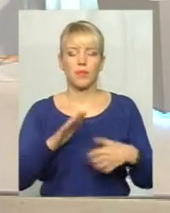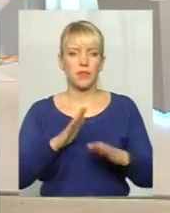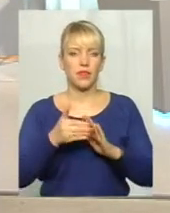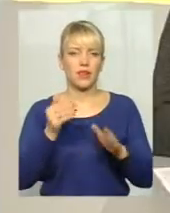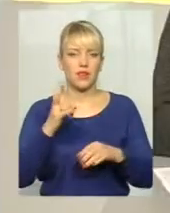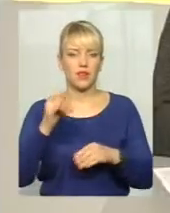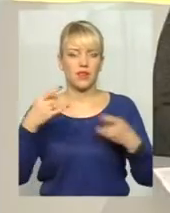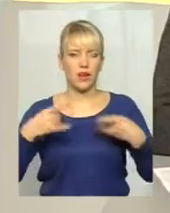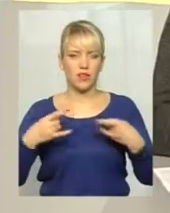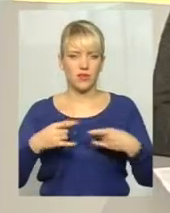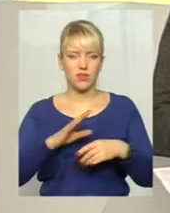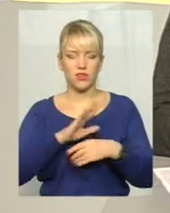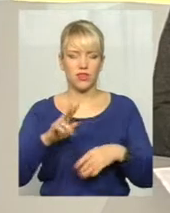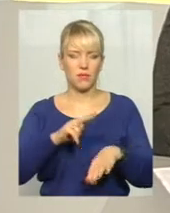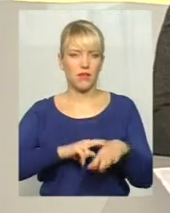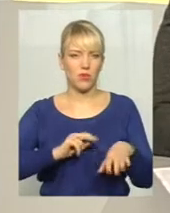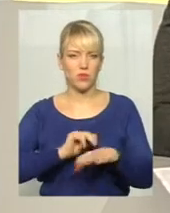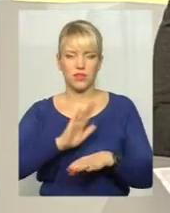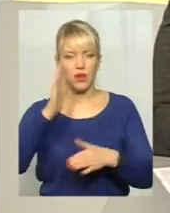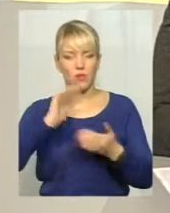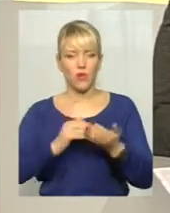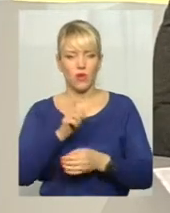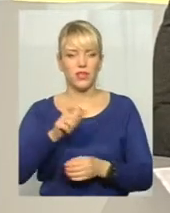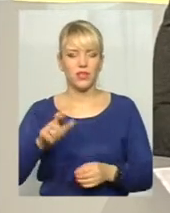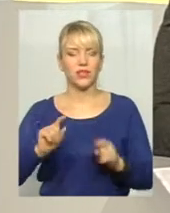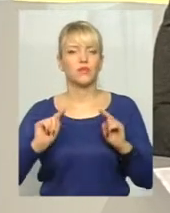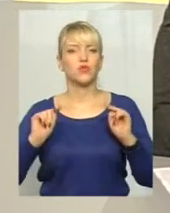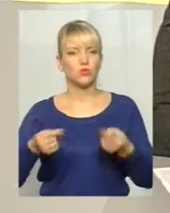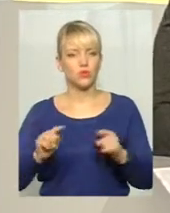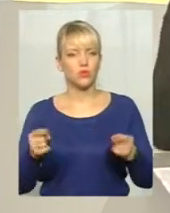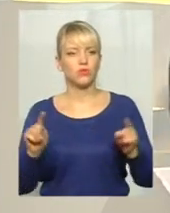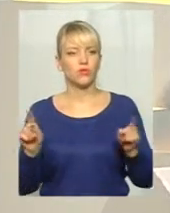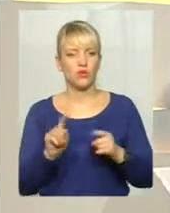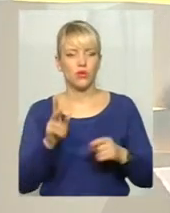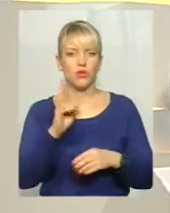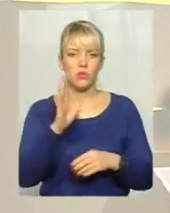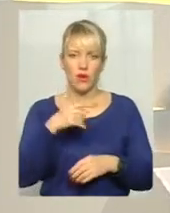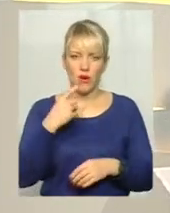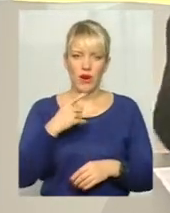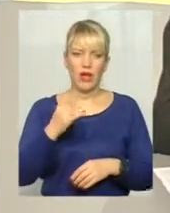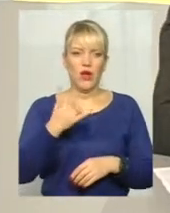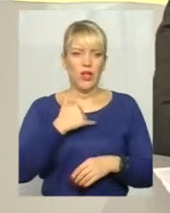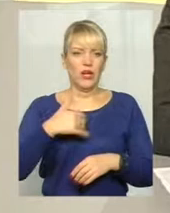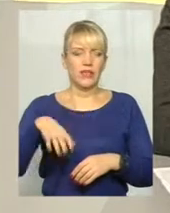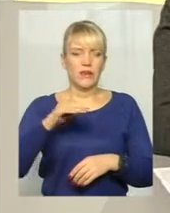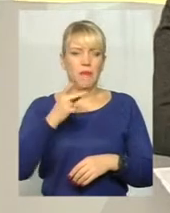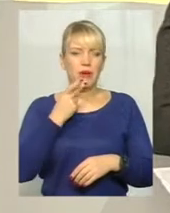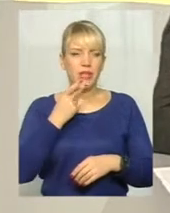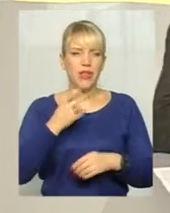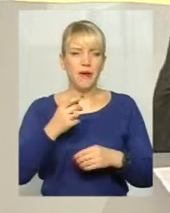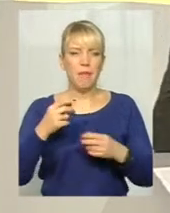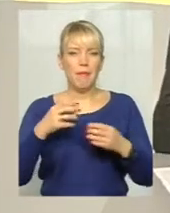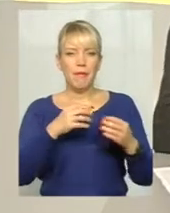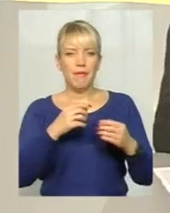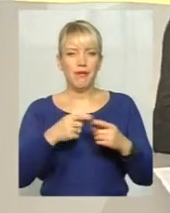ефір принципово ні правоохоронців, ні політиків якихось. Чому? Тому що, ну, там, хтось буде говорити, що у нас суцільна перемога, хтось буде говорити, що